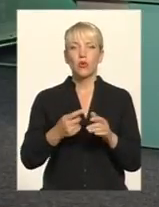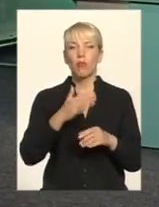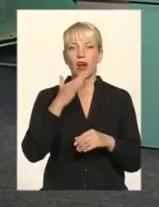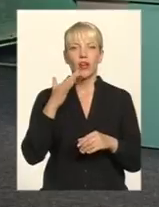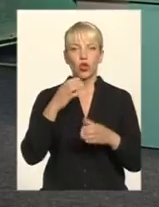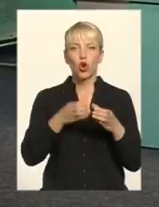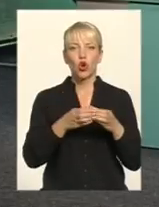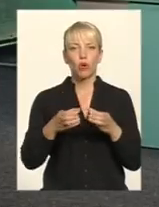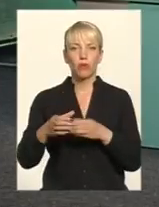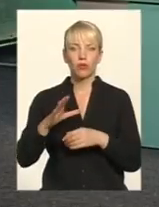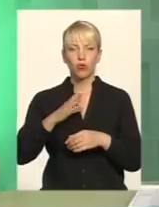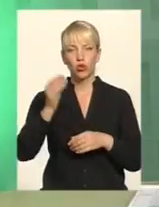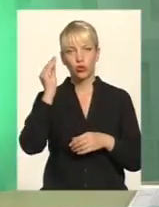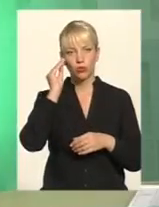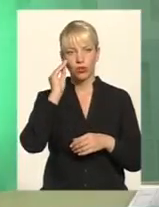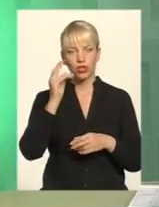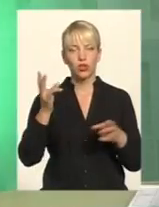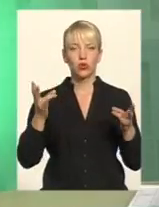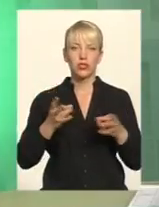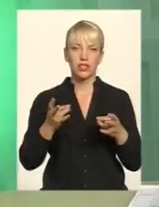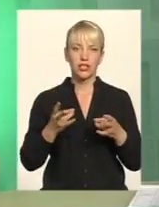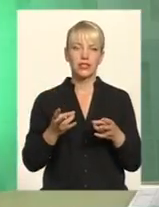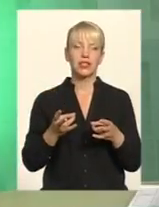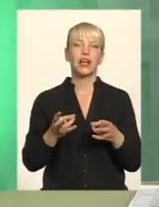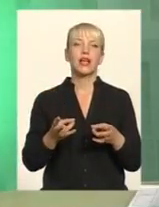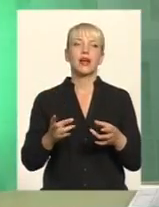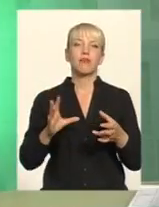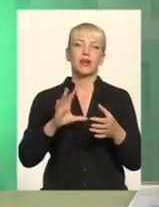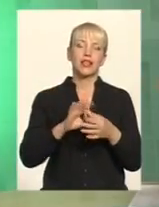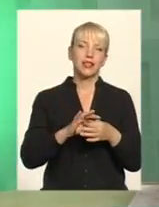думки доцільності, приєднання, несприйняття і так далі. Але як